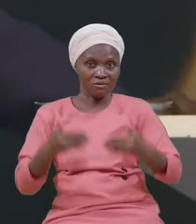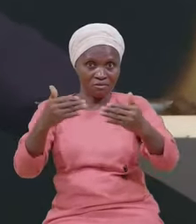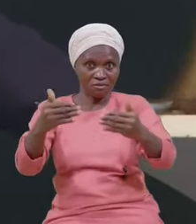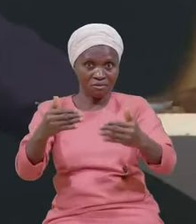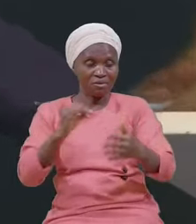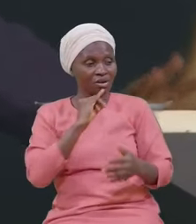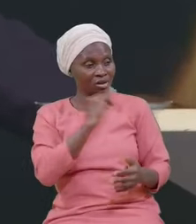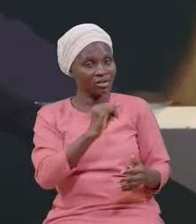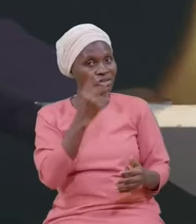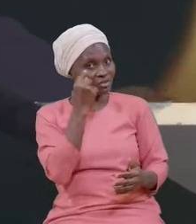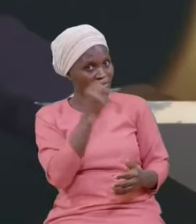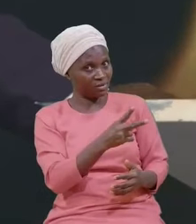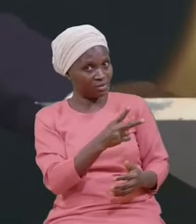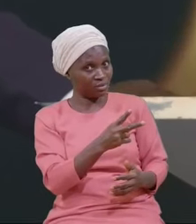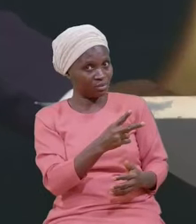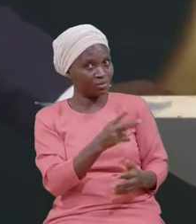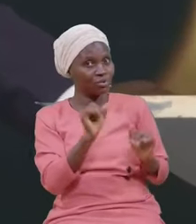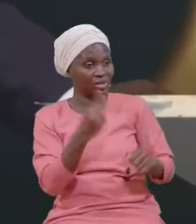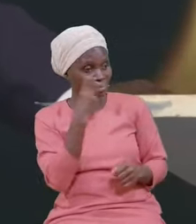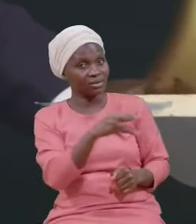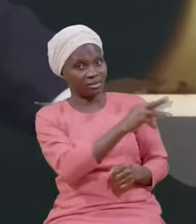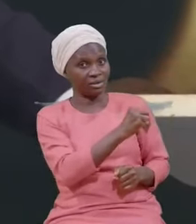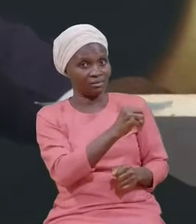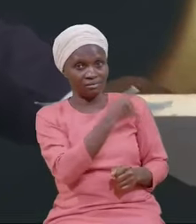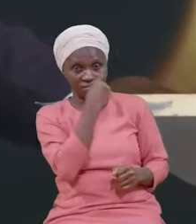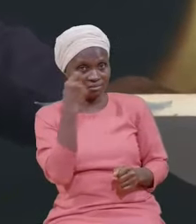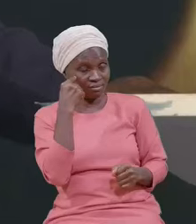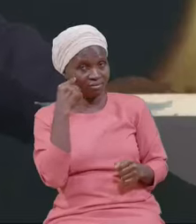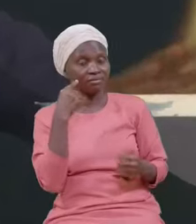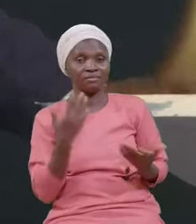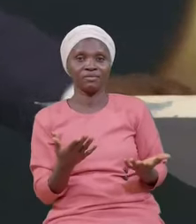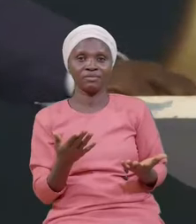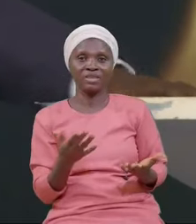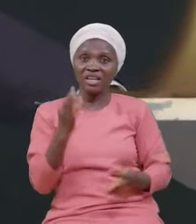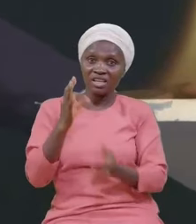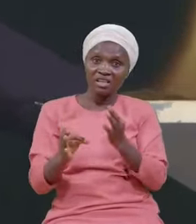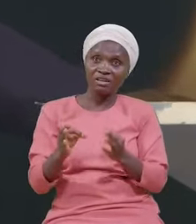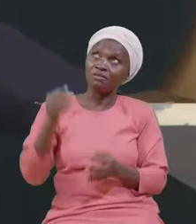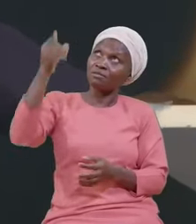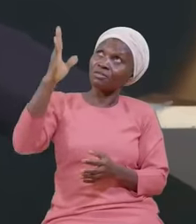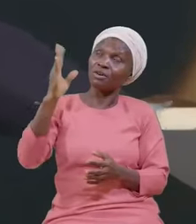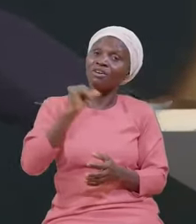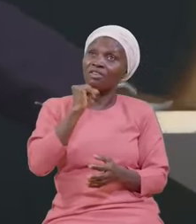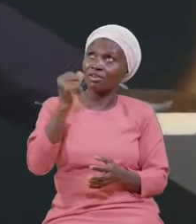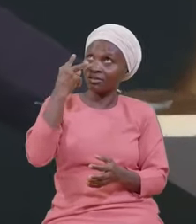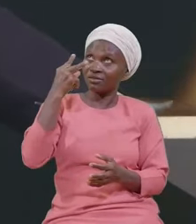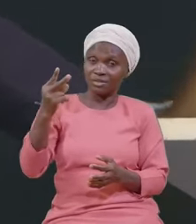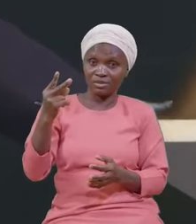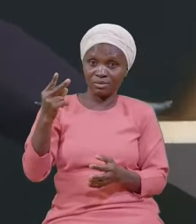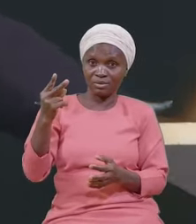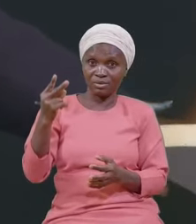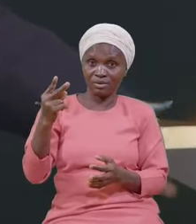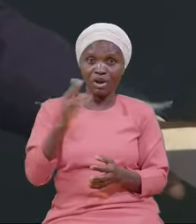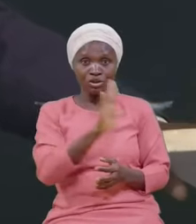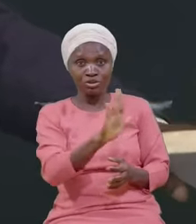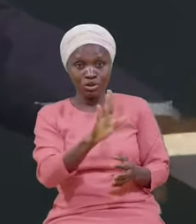Et si ton Dieu est invisible et ton ennemi est visible,